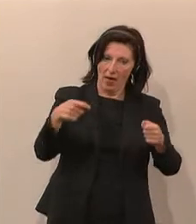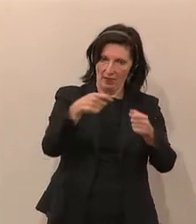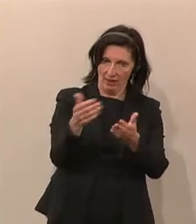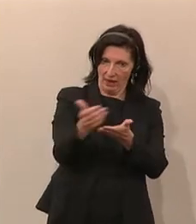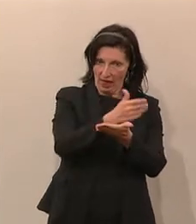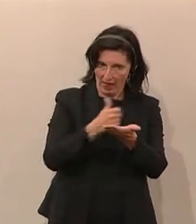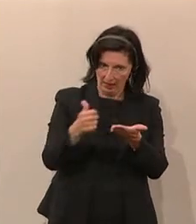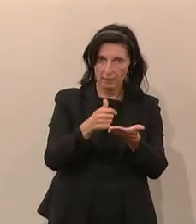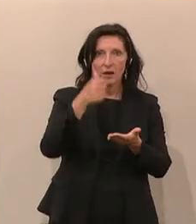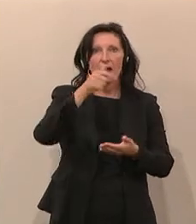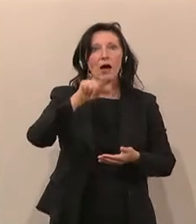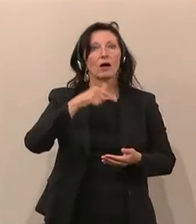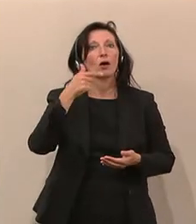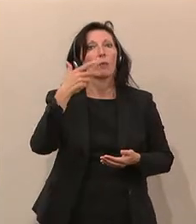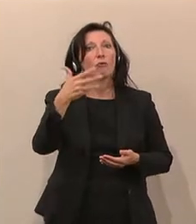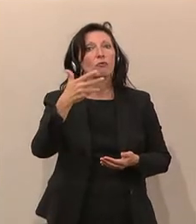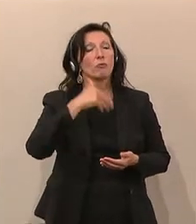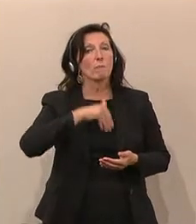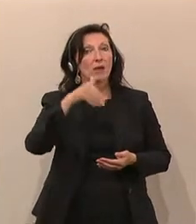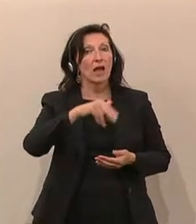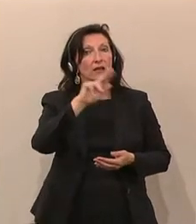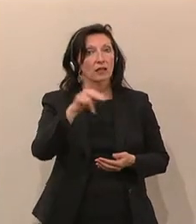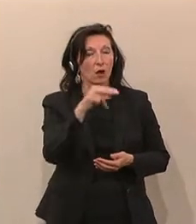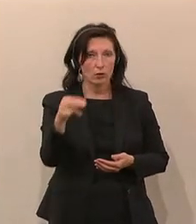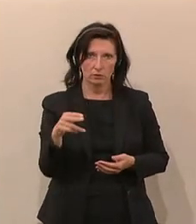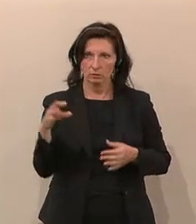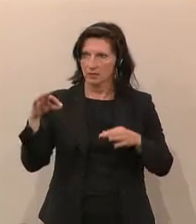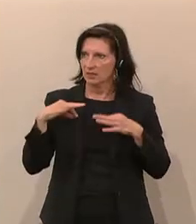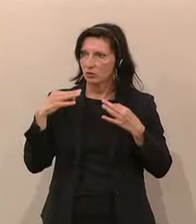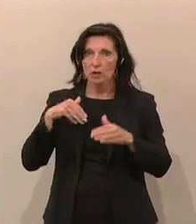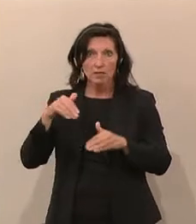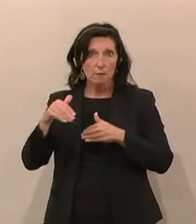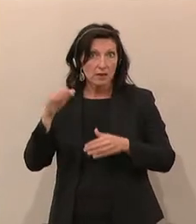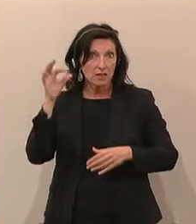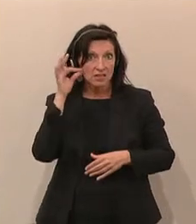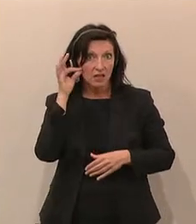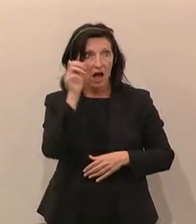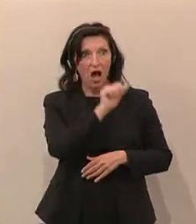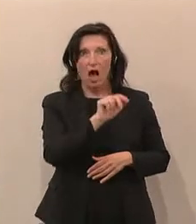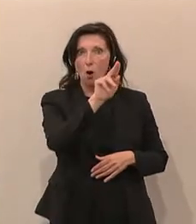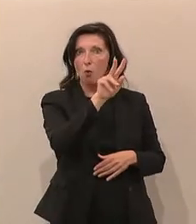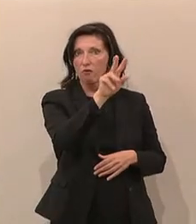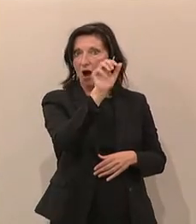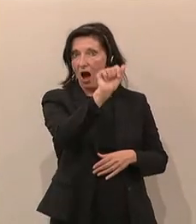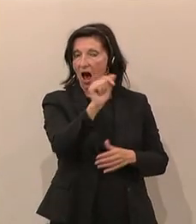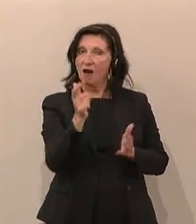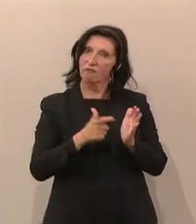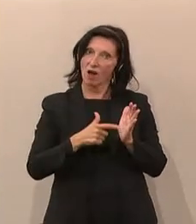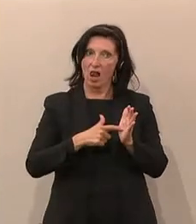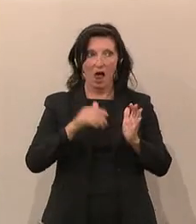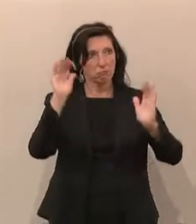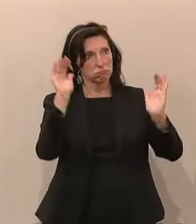über 1,5 Milliarden Euro. Die Gesundheitsministerin verlangt nunmehr von der AUFA eine Kürzung von